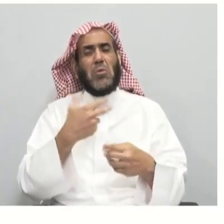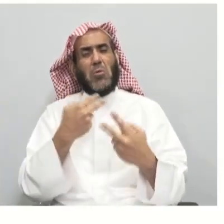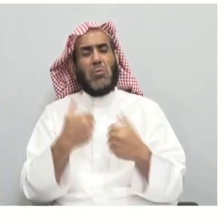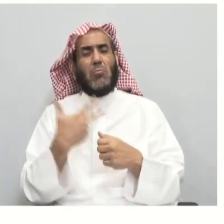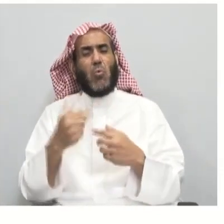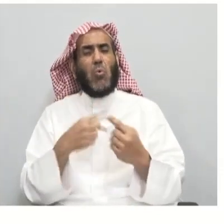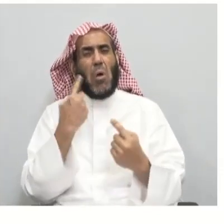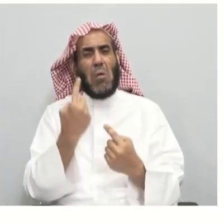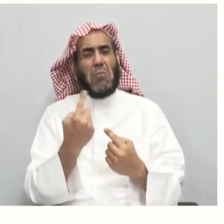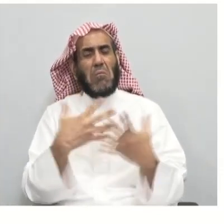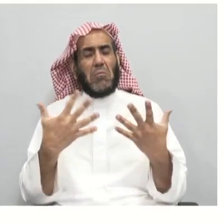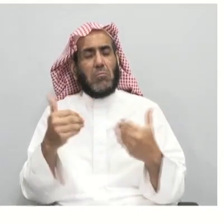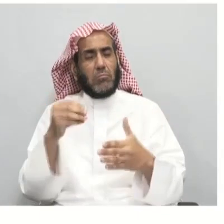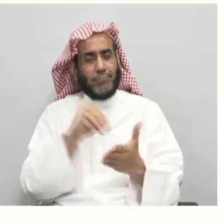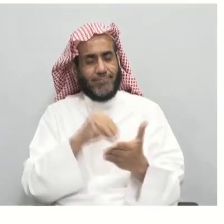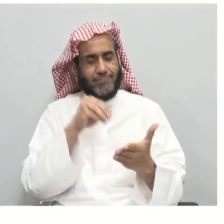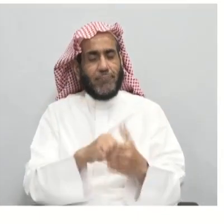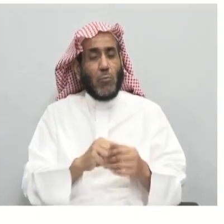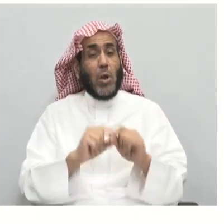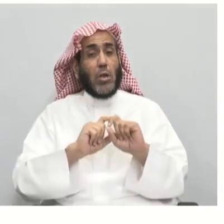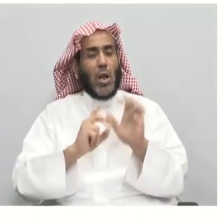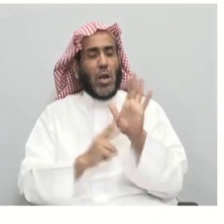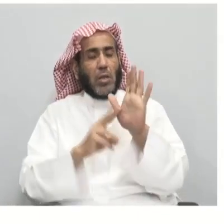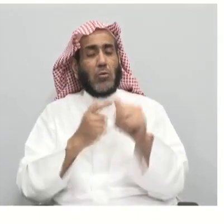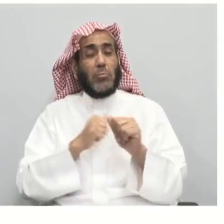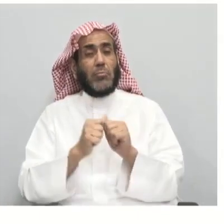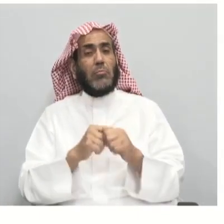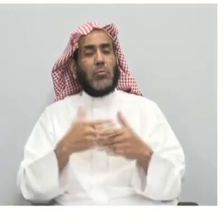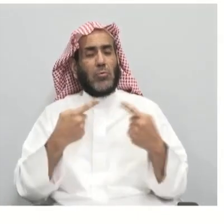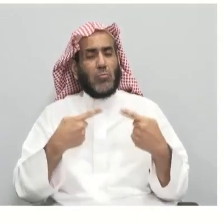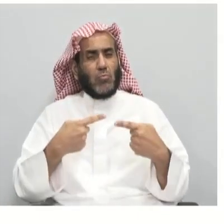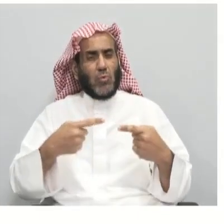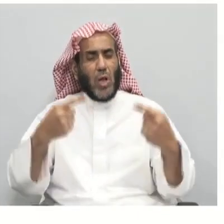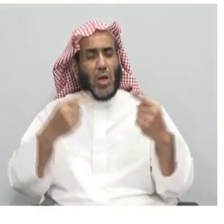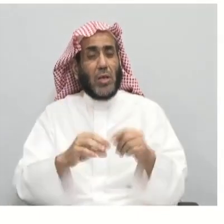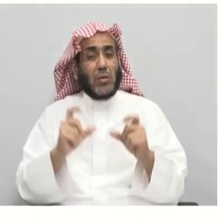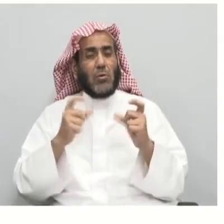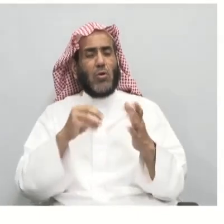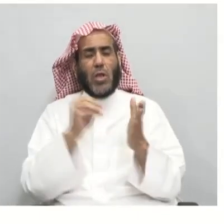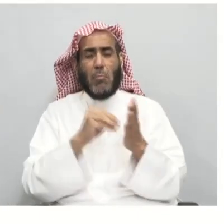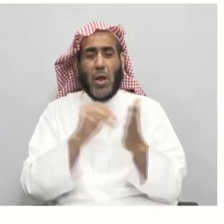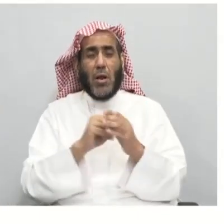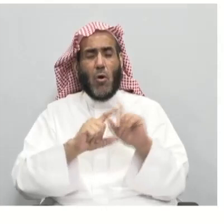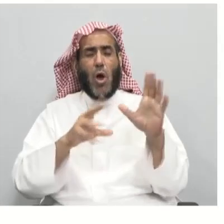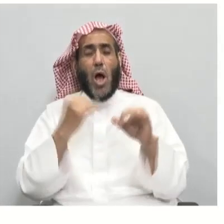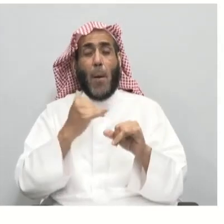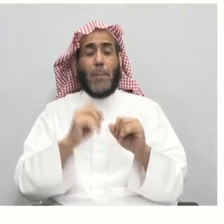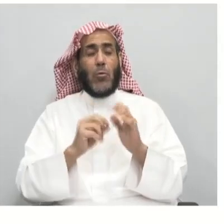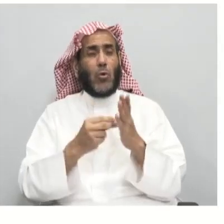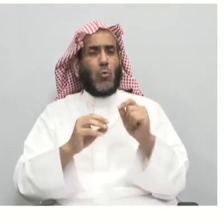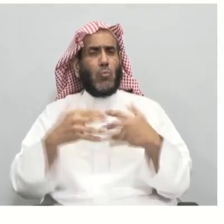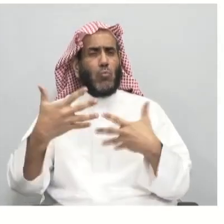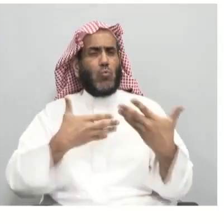المرحله الثانيه هي مرحله العرض تسمى سير الاجتماع يتضمن العرض ابرز النقاط